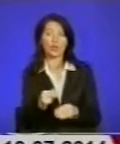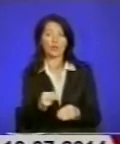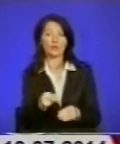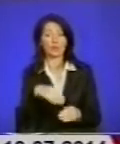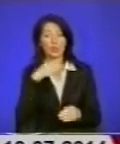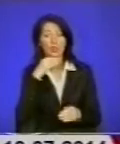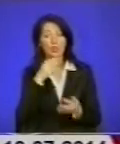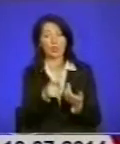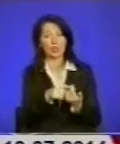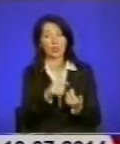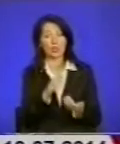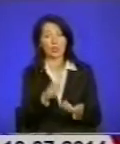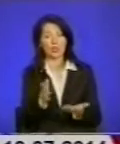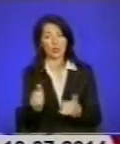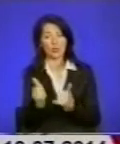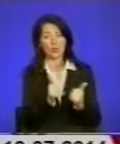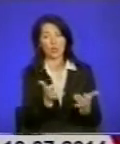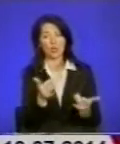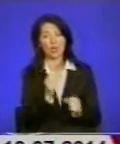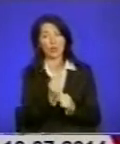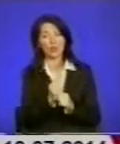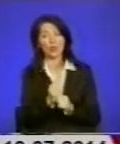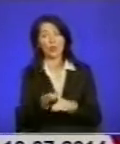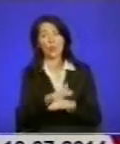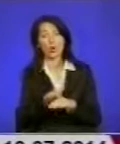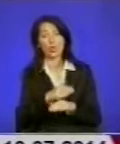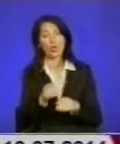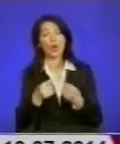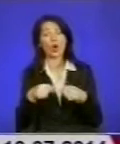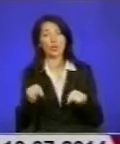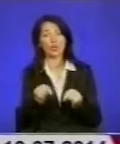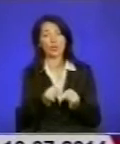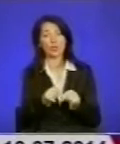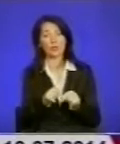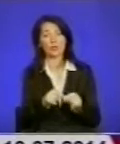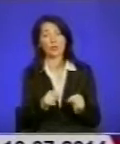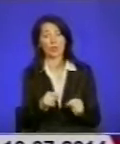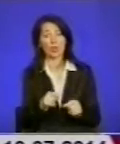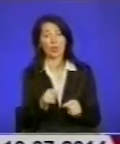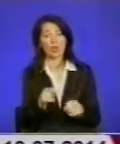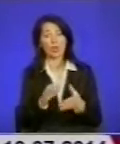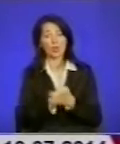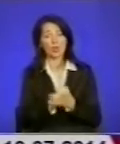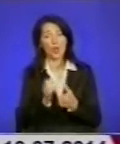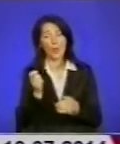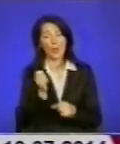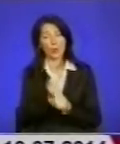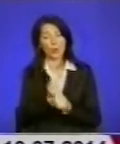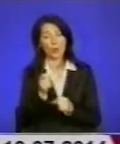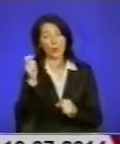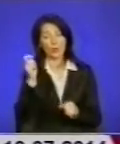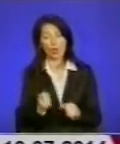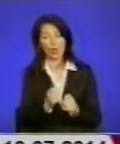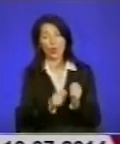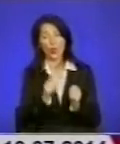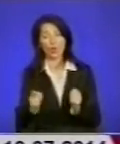ми працюємо з благодійними організаціями, джерела. Тісно працюємо, вони приїжджають кожної середи.